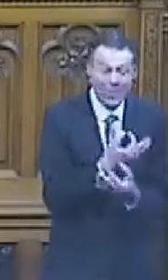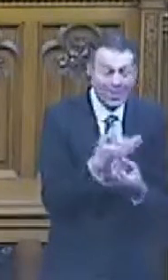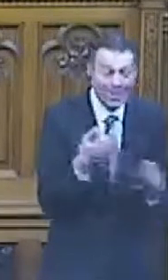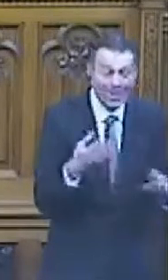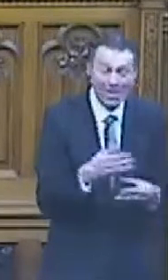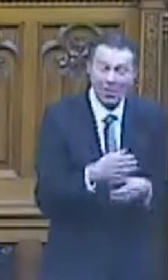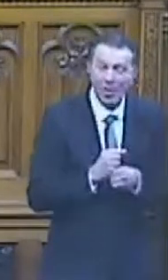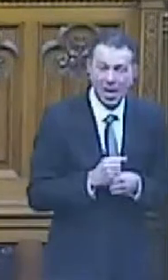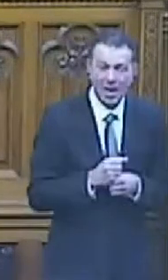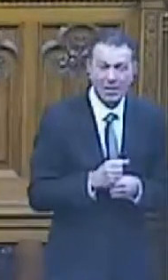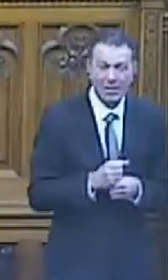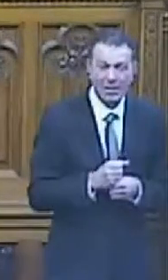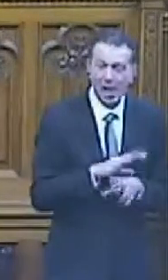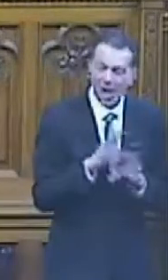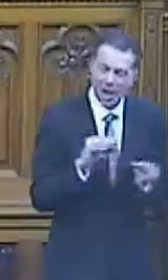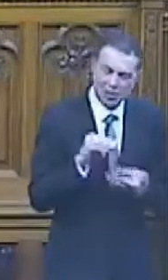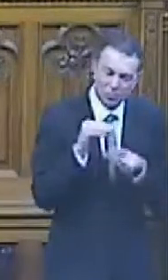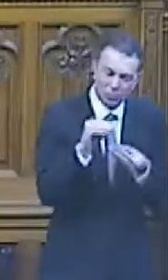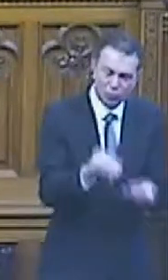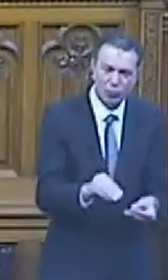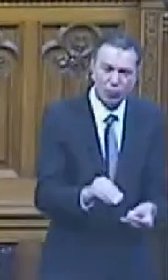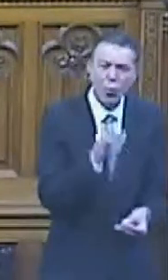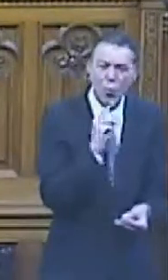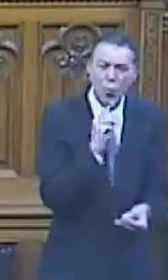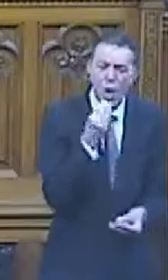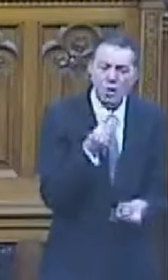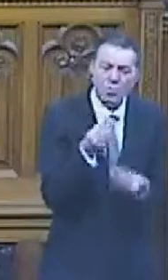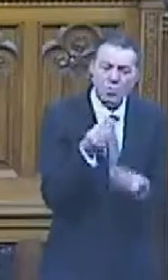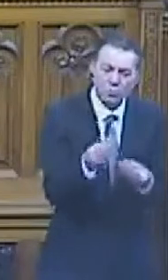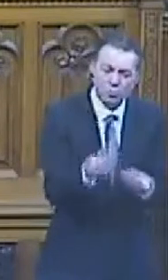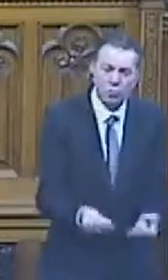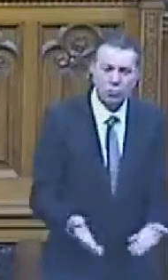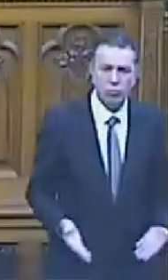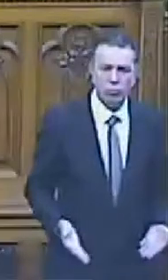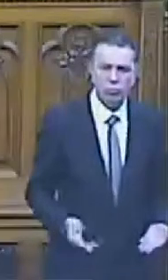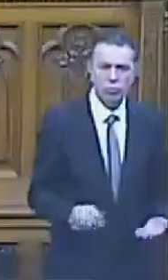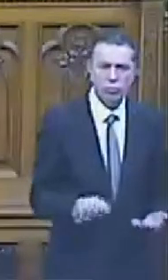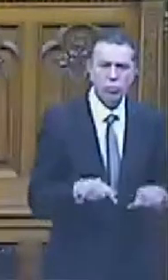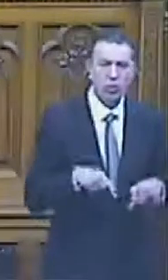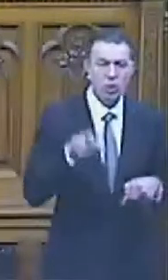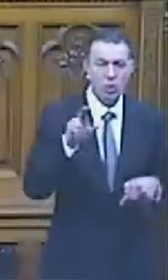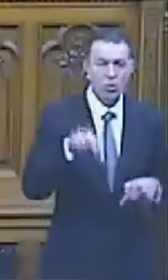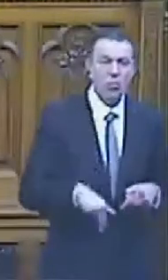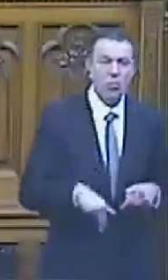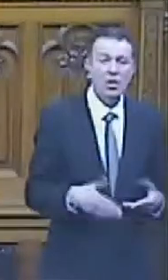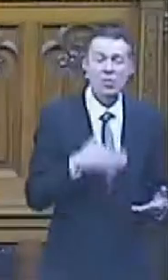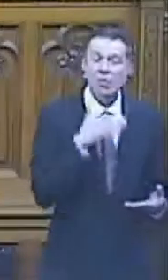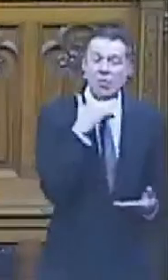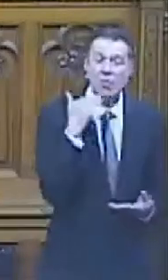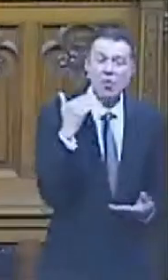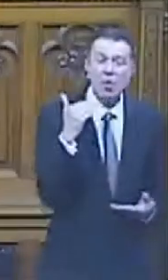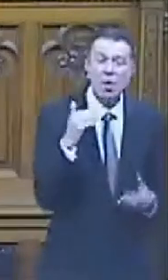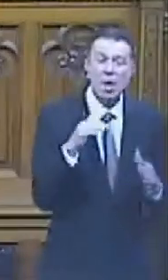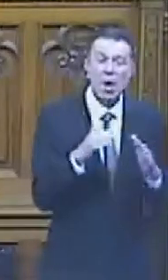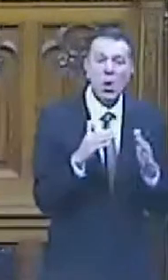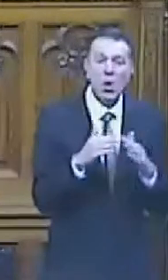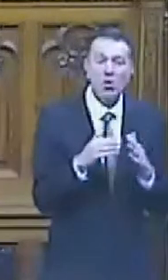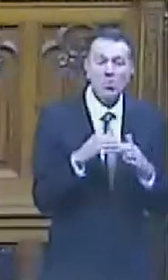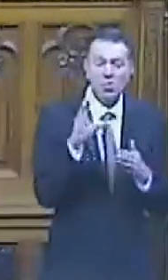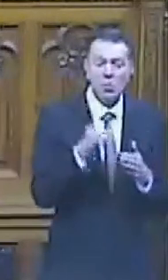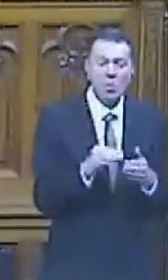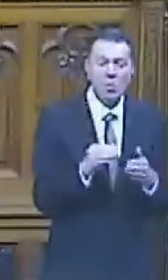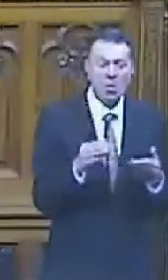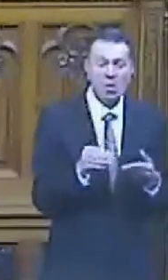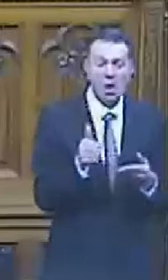essen bekommen, damit sie nicht verhungern? Und hier in Wien es genügend Zinshäuser gibt mit Wohnungen, wo 20, 30,